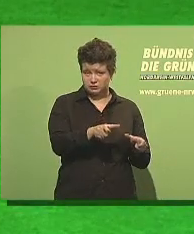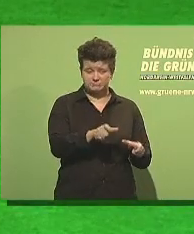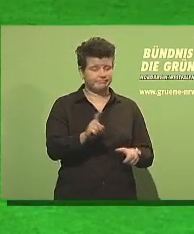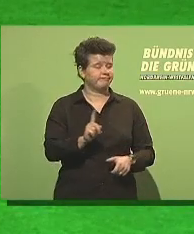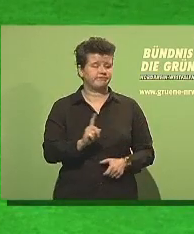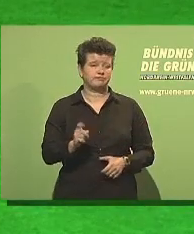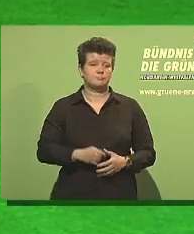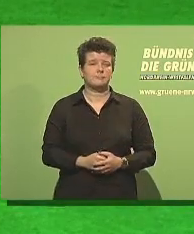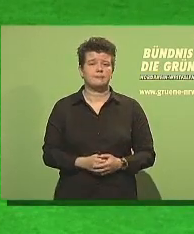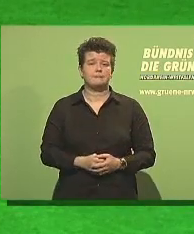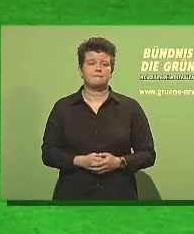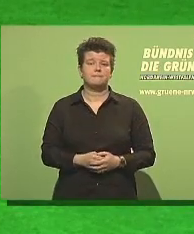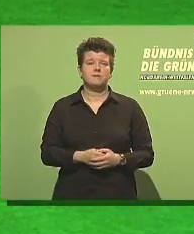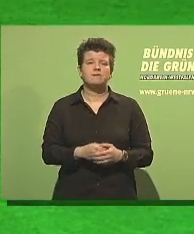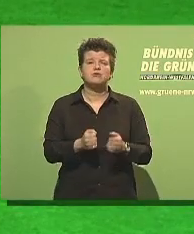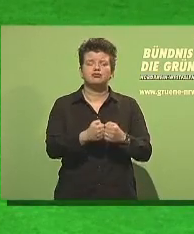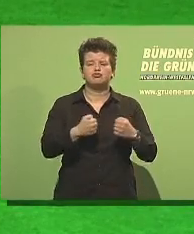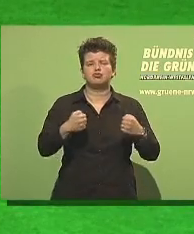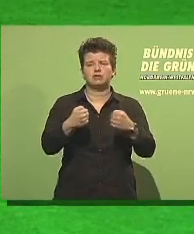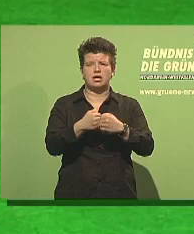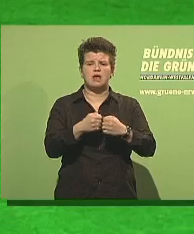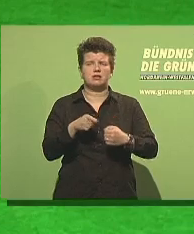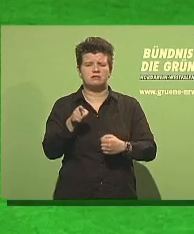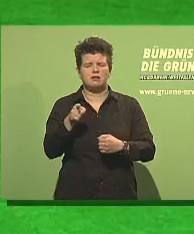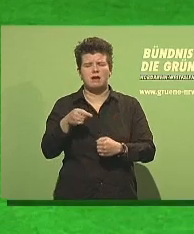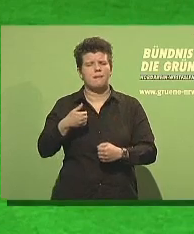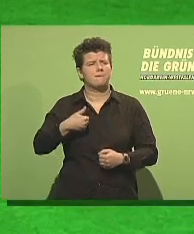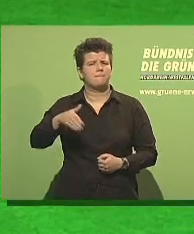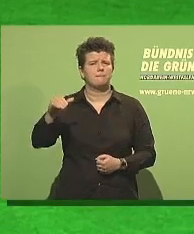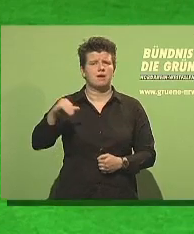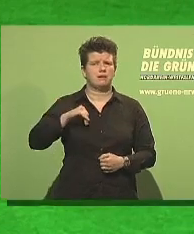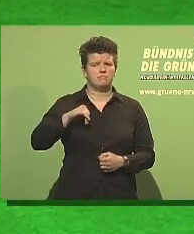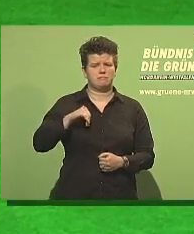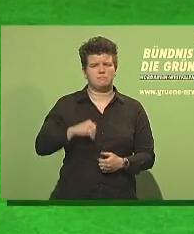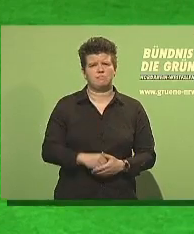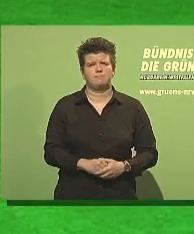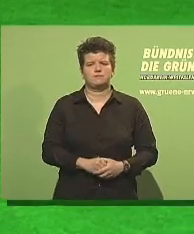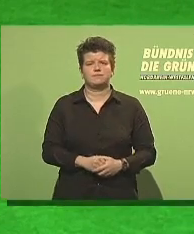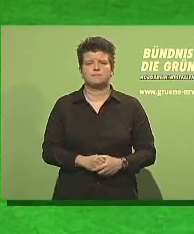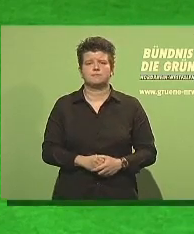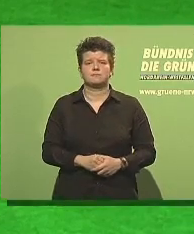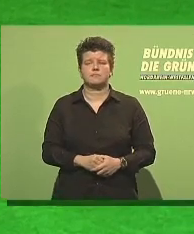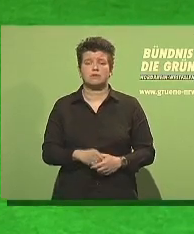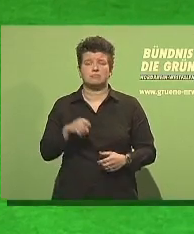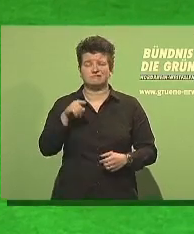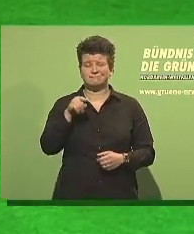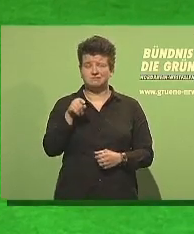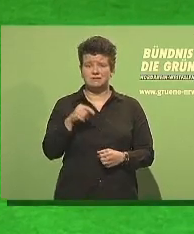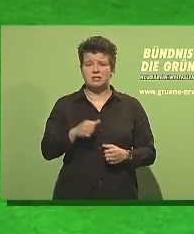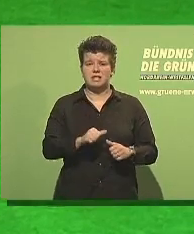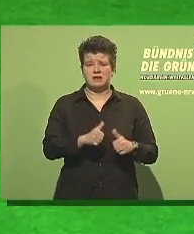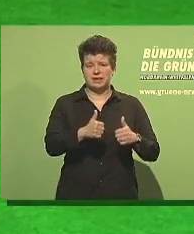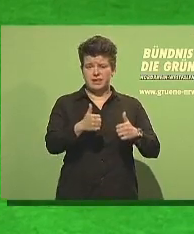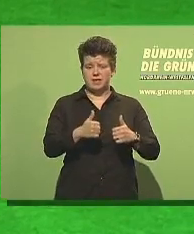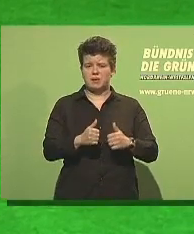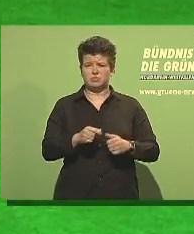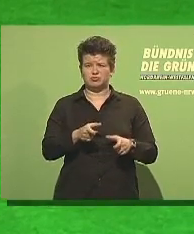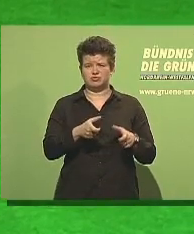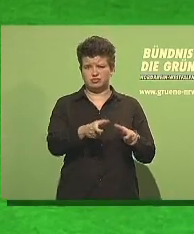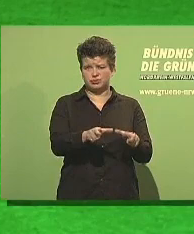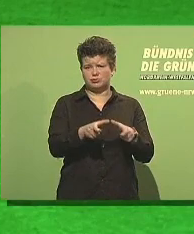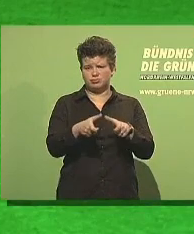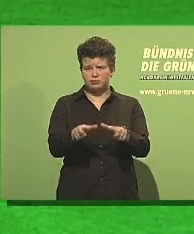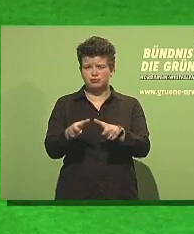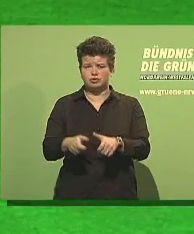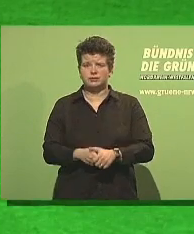ist eine völlige Verkehrung. Das betrifft nicht nur die Menschen, die schon hier leben, sondern eben auch diejenigen, die hier Zuflucht suchen, weil sie in ihrer